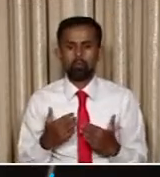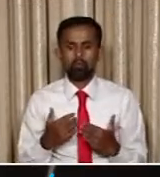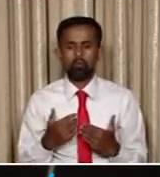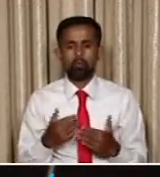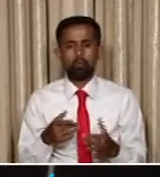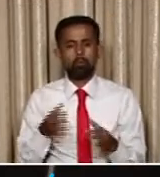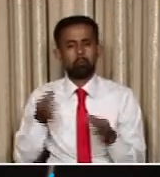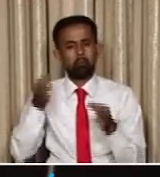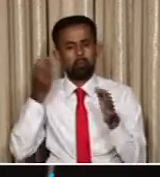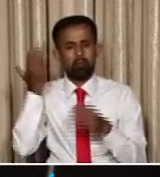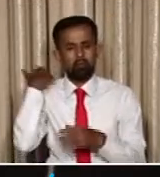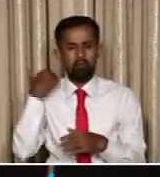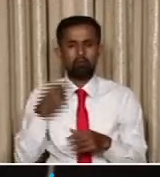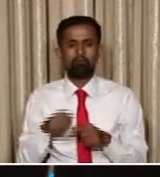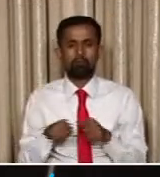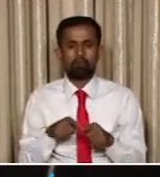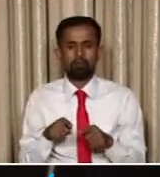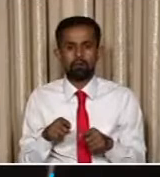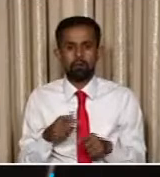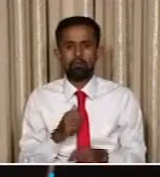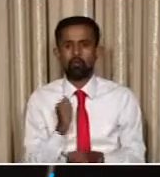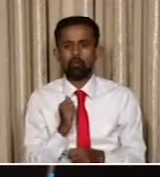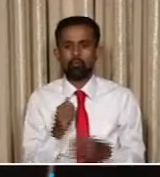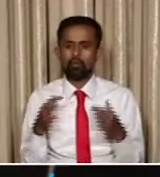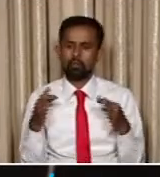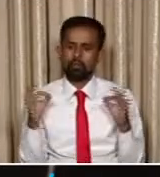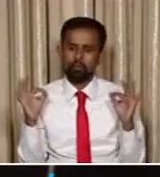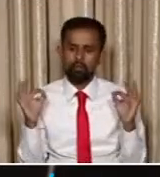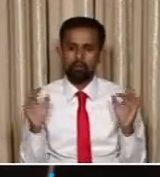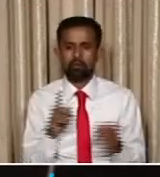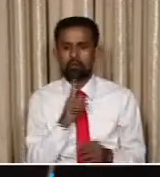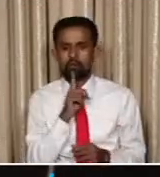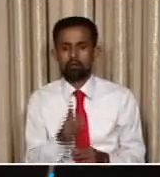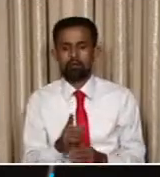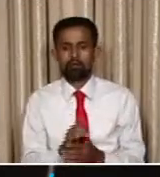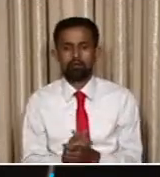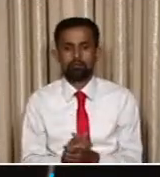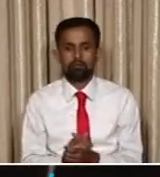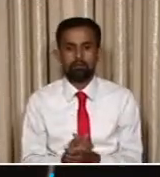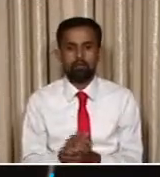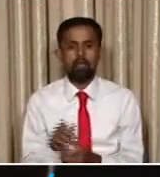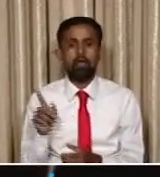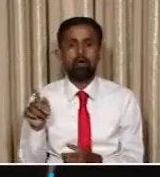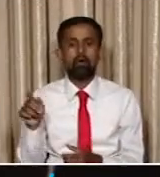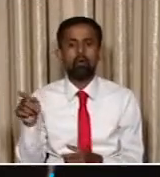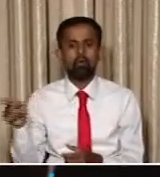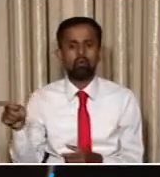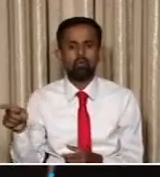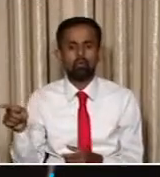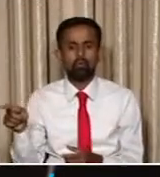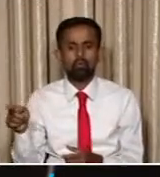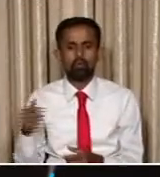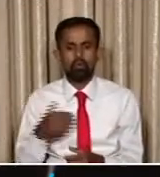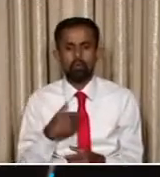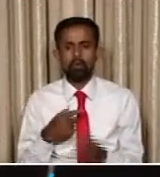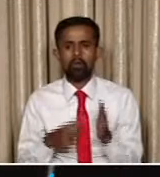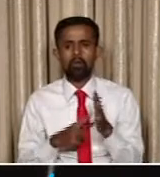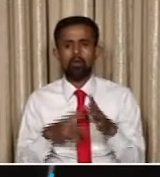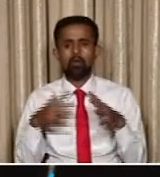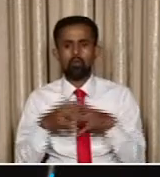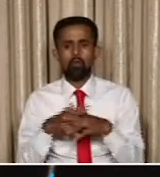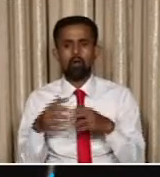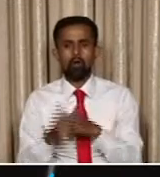युगे इन्ने अपि कोहोमद निदहस कियन्ने कौरु वेनुवेन का सदहाद अपि नीति हदन्ने मे